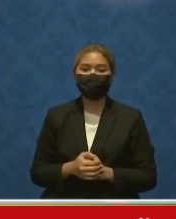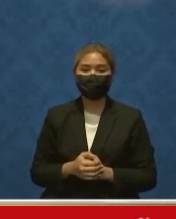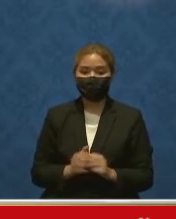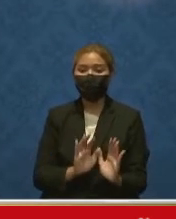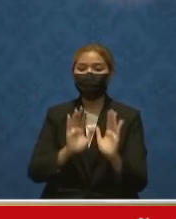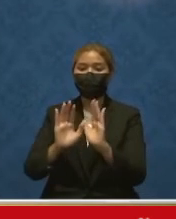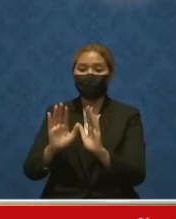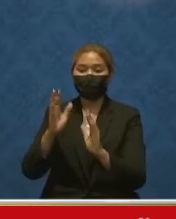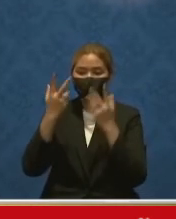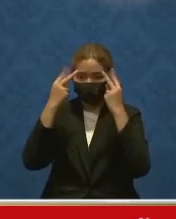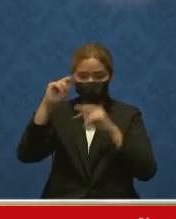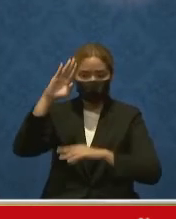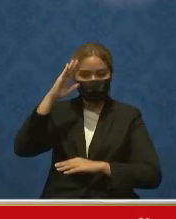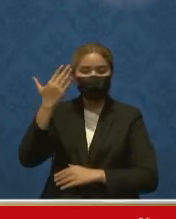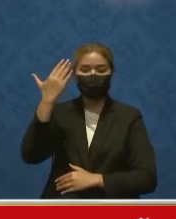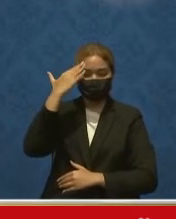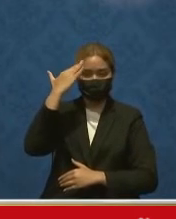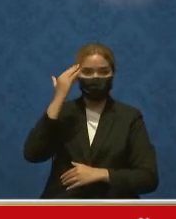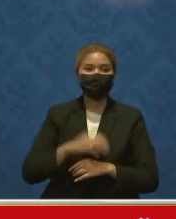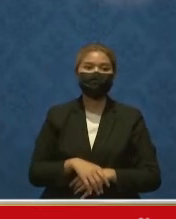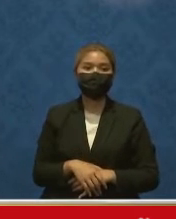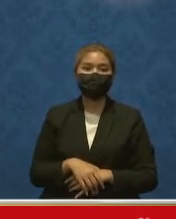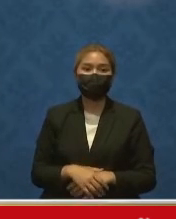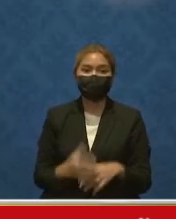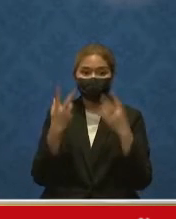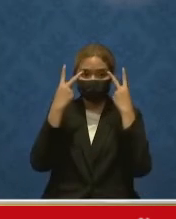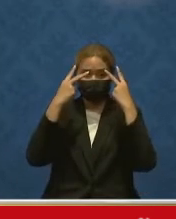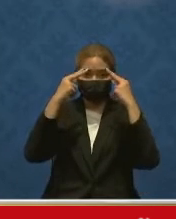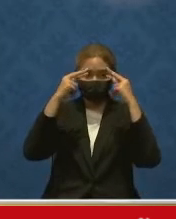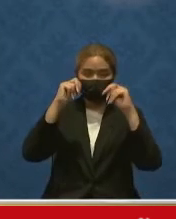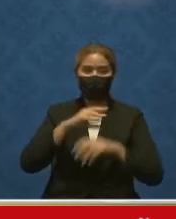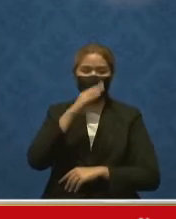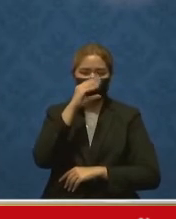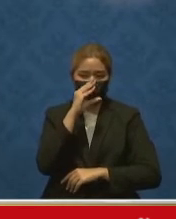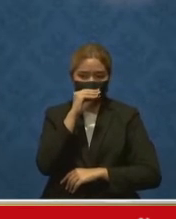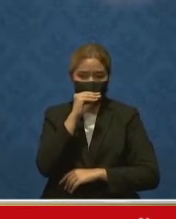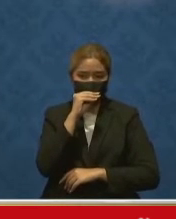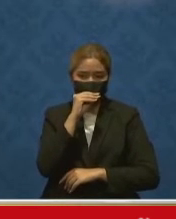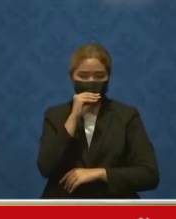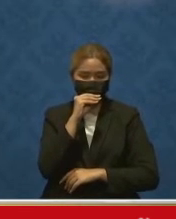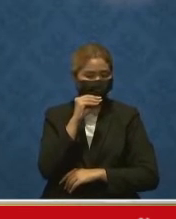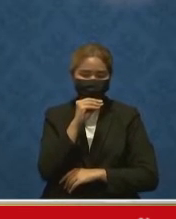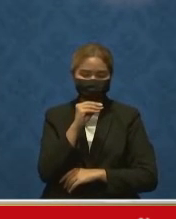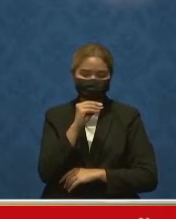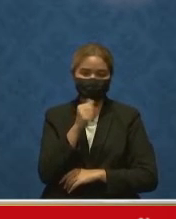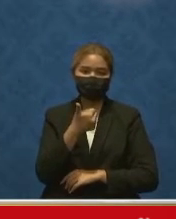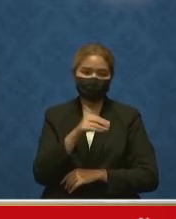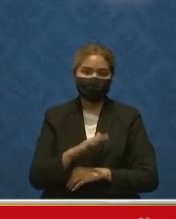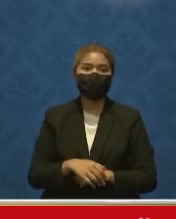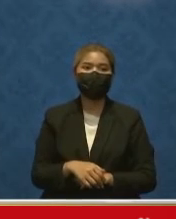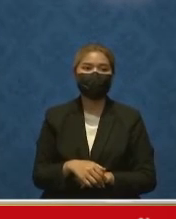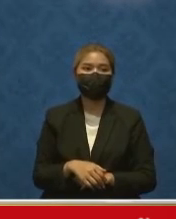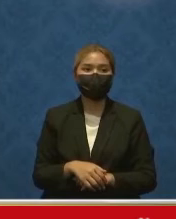เรื่องเนี่ยท่านอาจจะพูดเอาเอาสนุกได้แต่เรื่องนี้ไม่ได้ครับเรื่องคดีผมไม่ได้เถียงก็ว่าต่าง